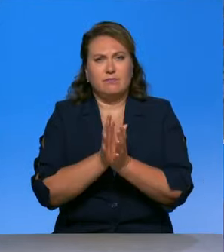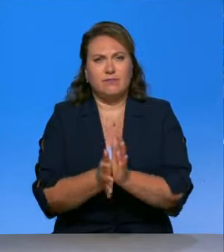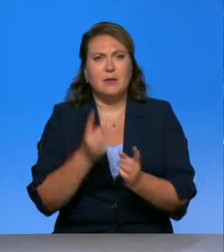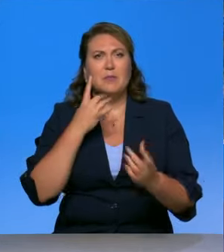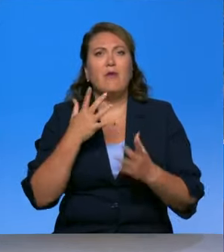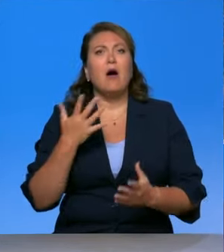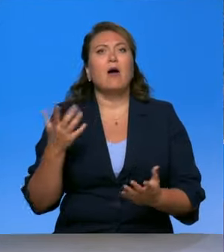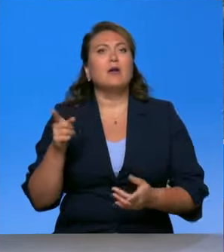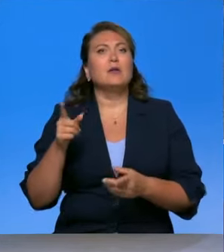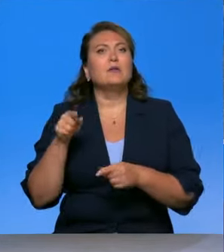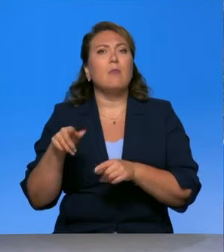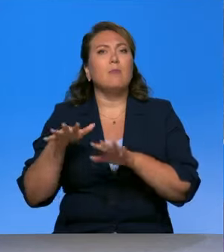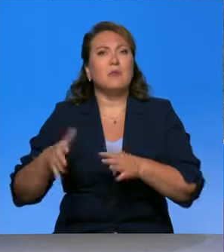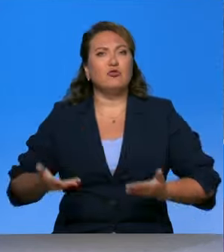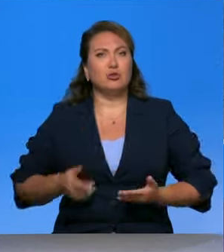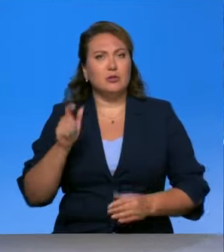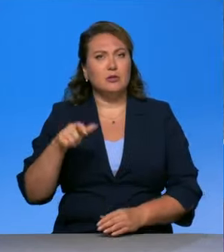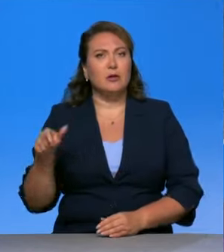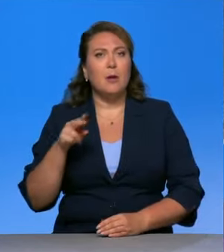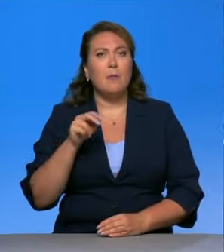сейчас? Вы знаете,